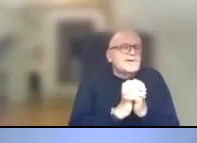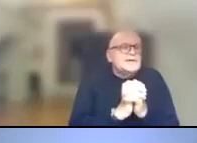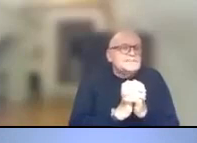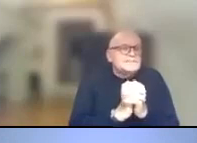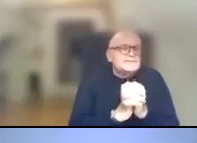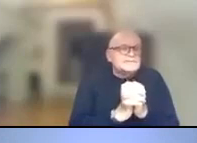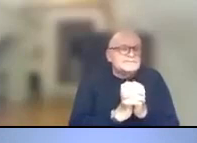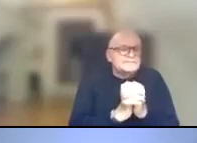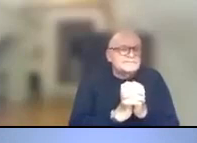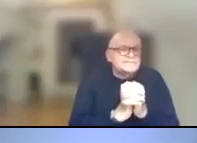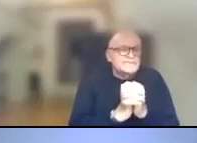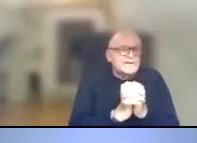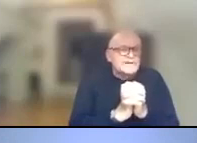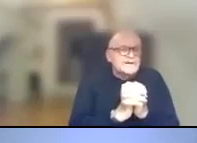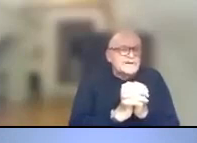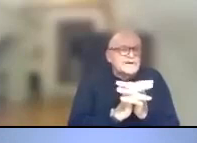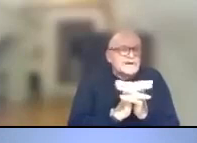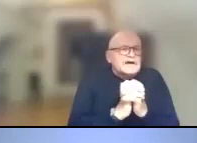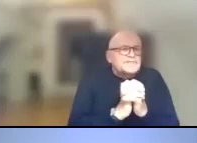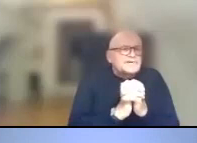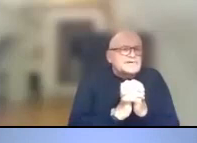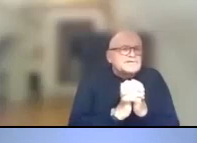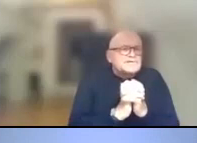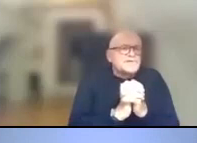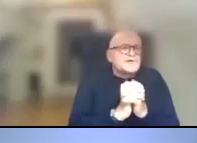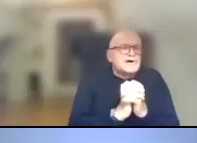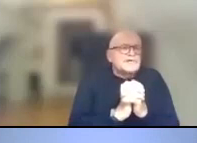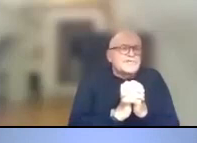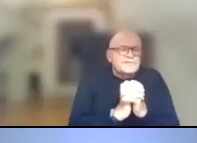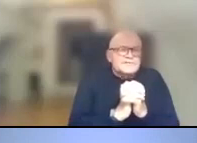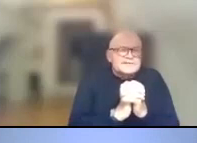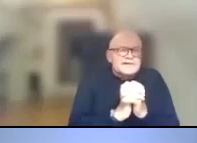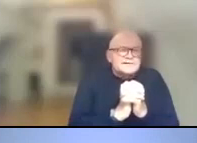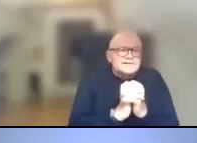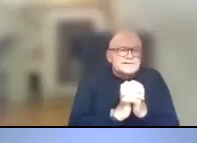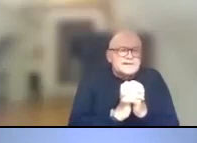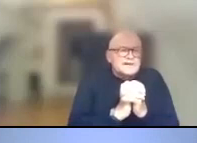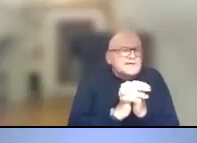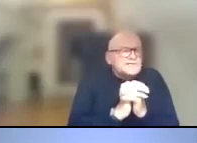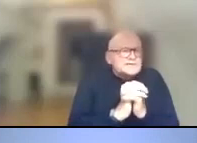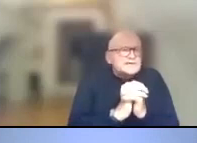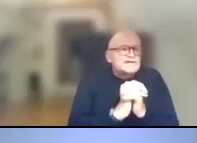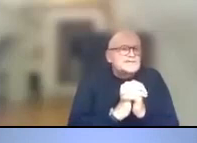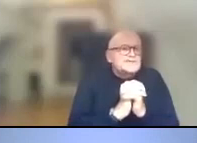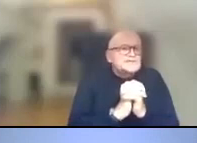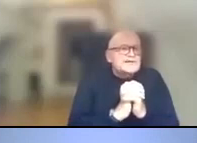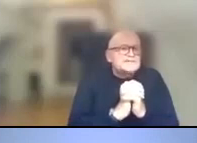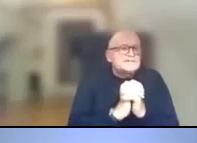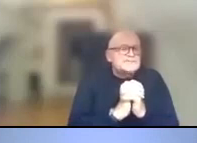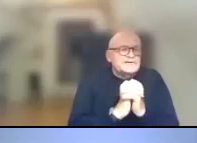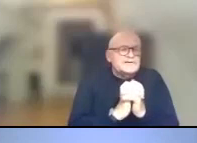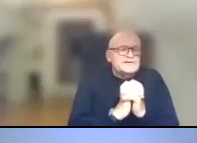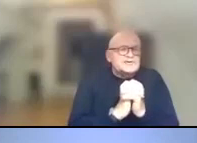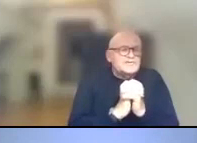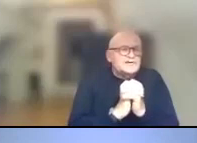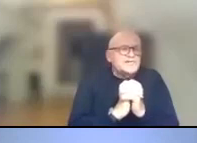Krankenschwester überlebt hatte. Er trat vor Gericht als Zeuge auf und sagte: Ich wusste gar nicht, wie schlecht es